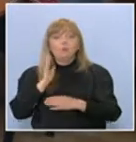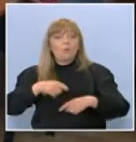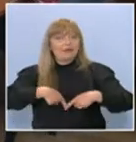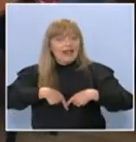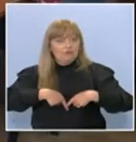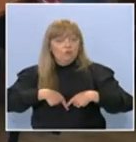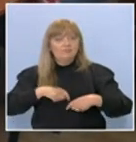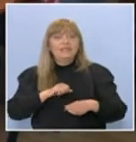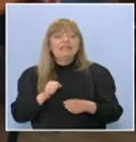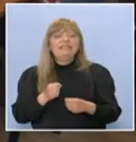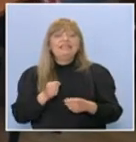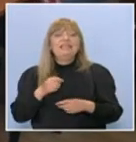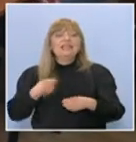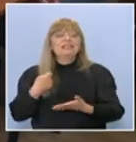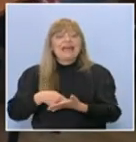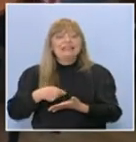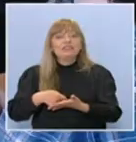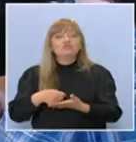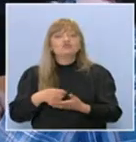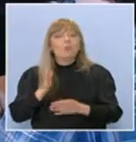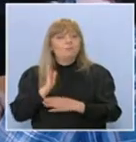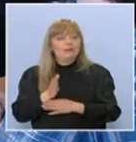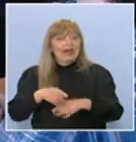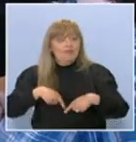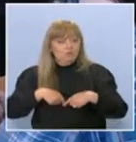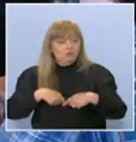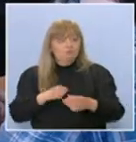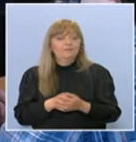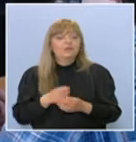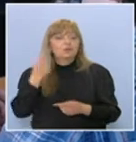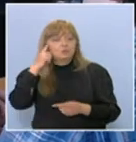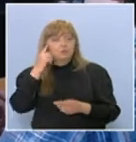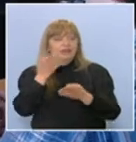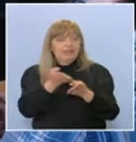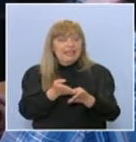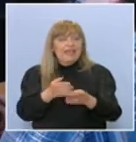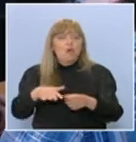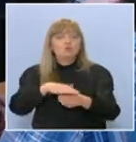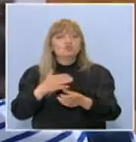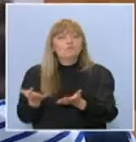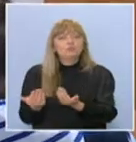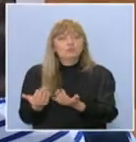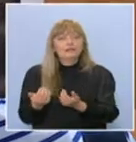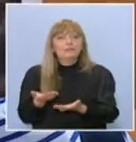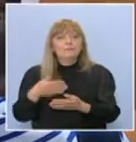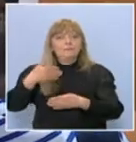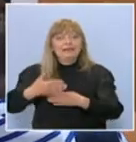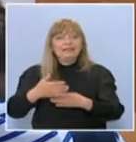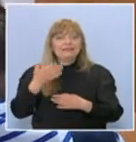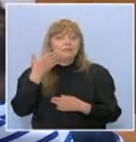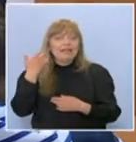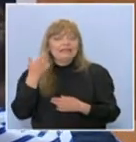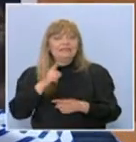по данъчно право и административно управление от университета в Кьолн. Според нея, основното предизвикателство пред младите е непознатата